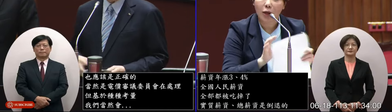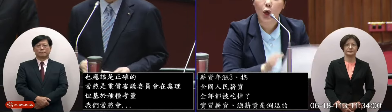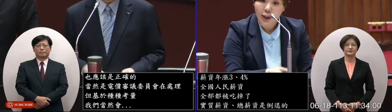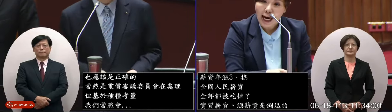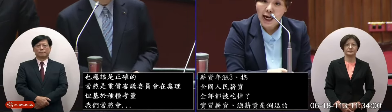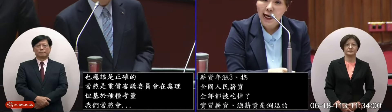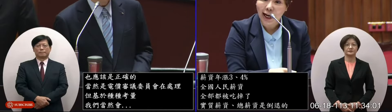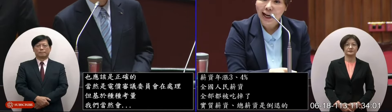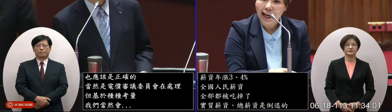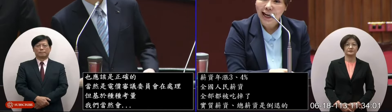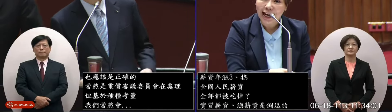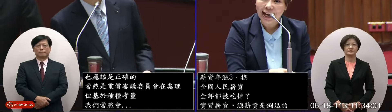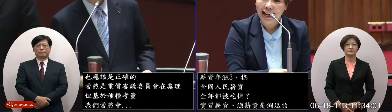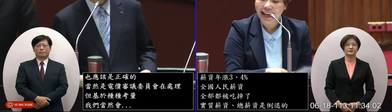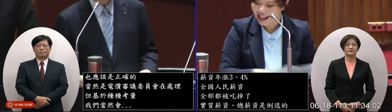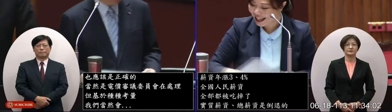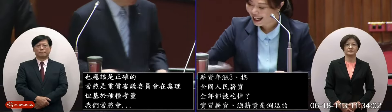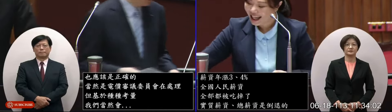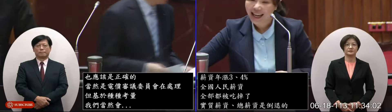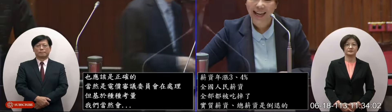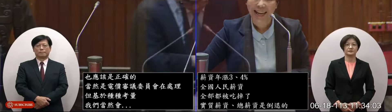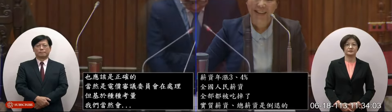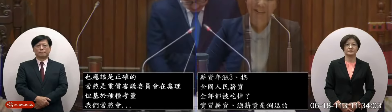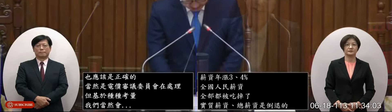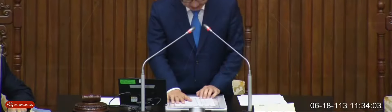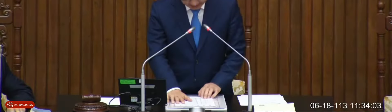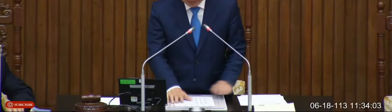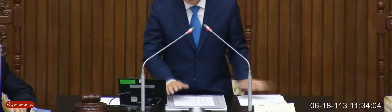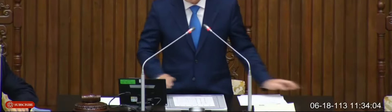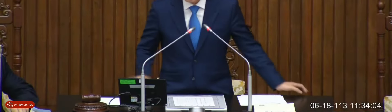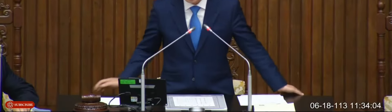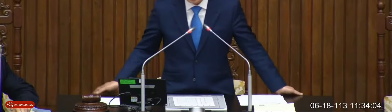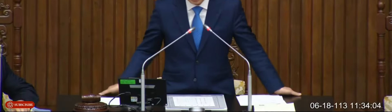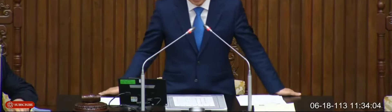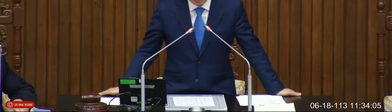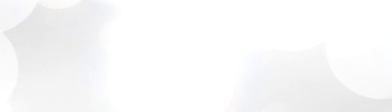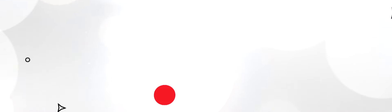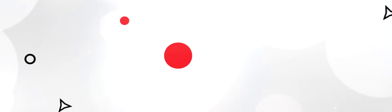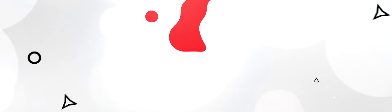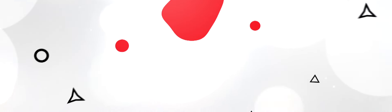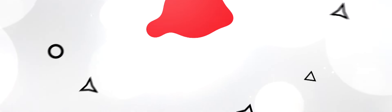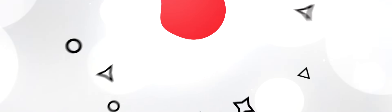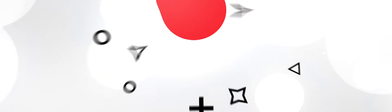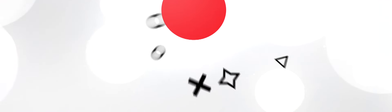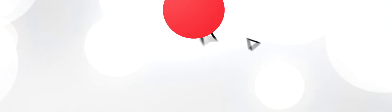涨。 好，谢谢，我们时间到了啊。